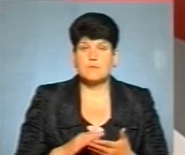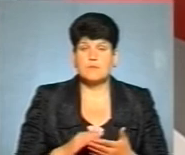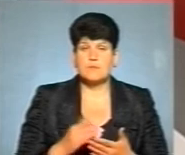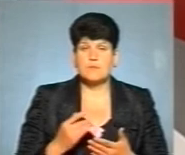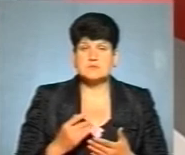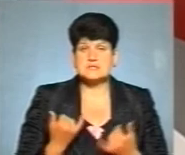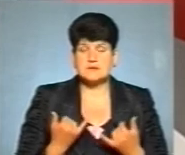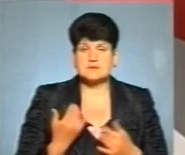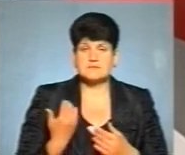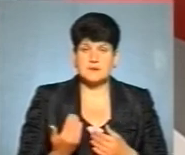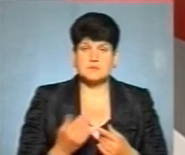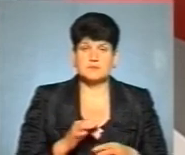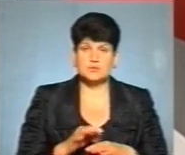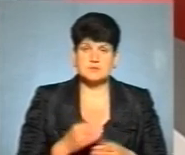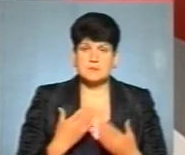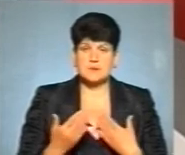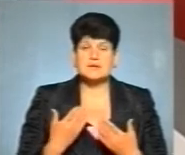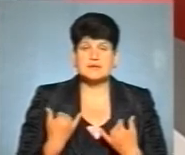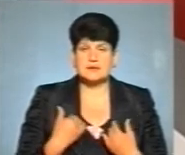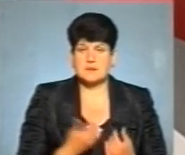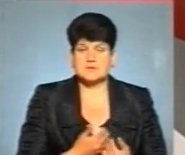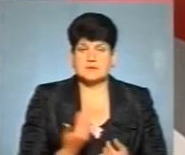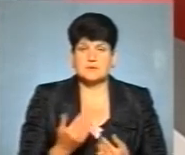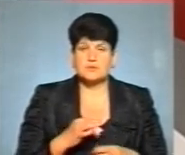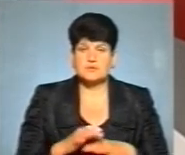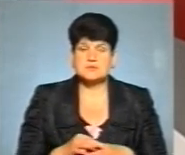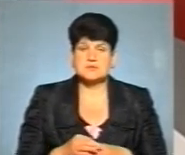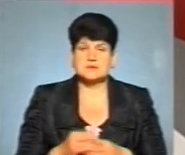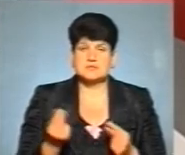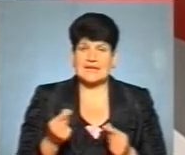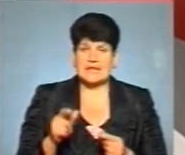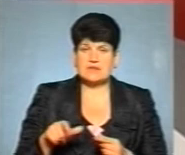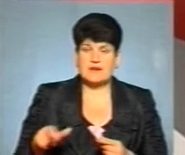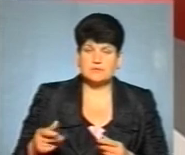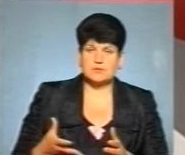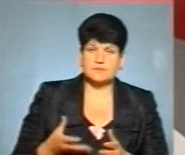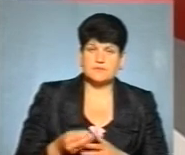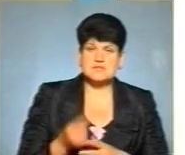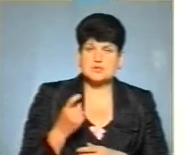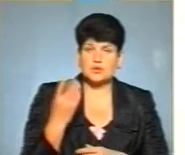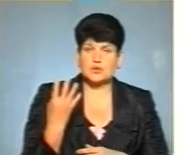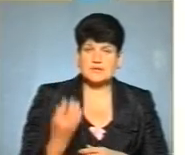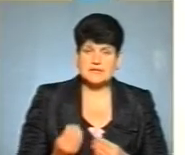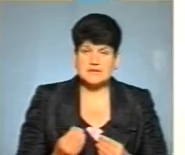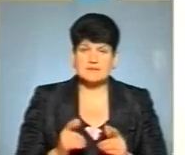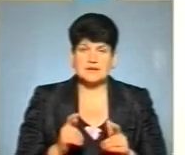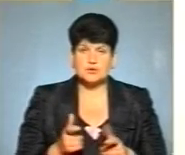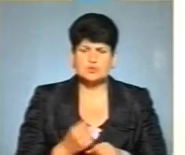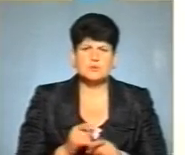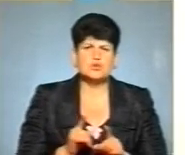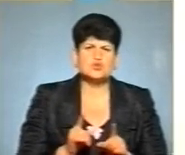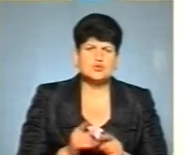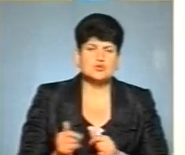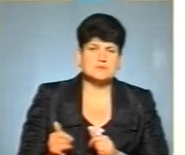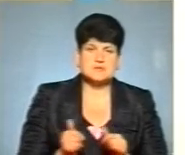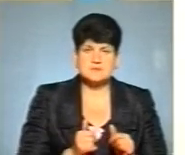говорити. З нами зараз ведуться переговори з інвесторами, які будуть заходити в Тернопільську область. Ну, за 100 днів карантину зробити щось таке, щоб